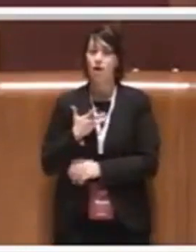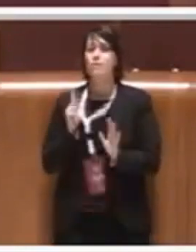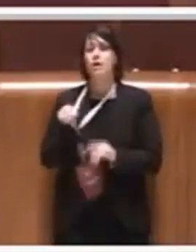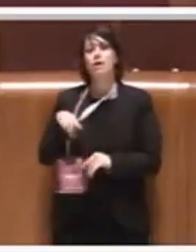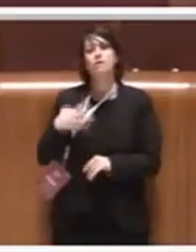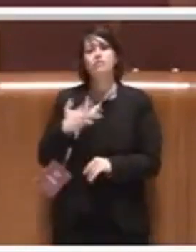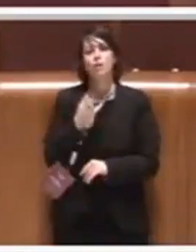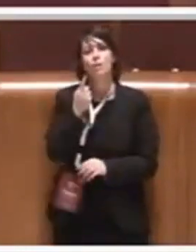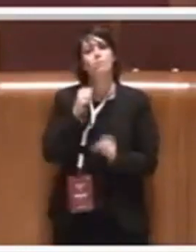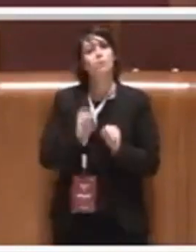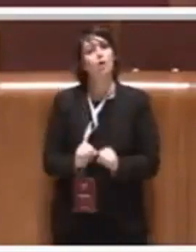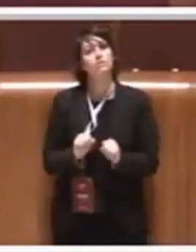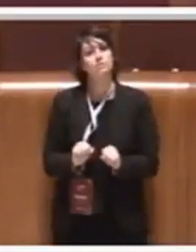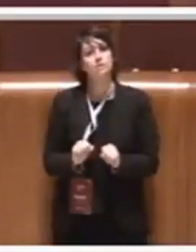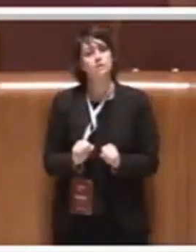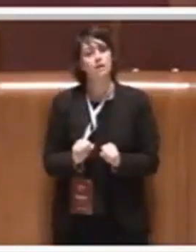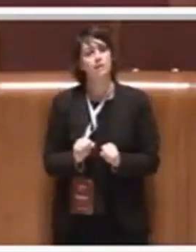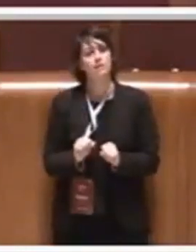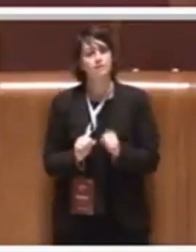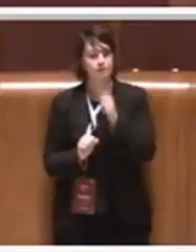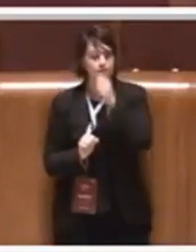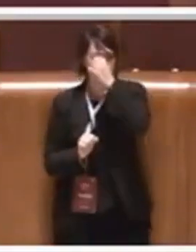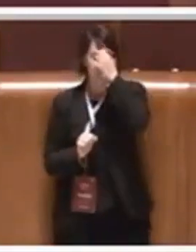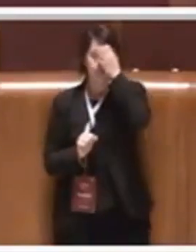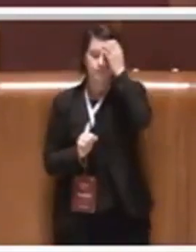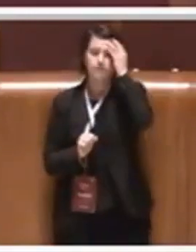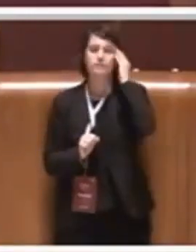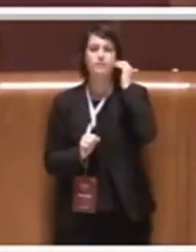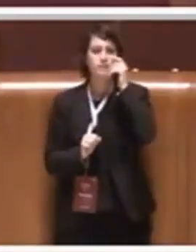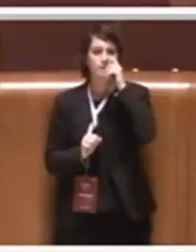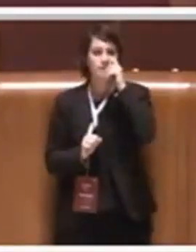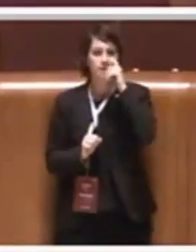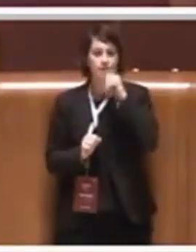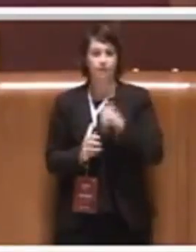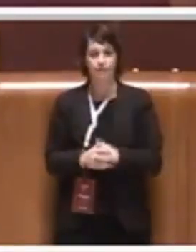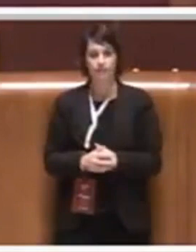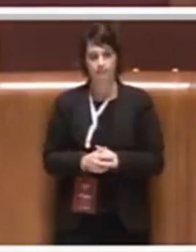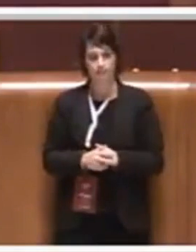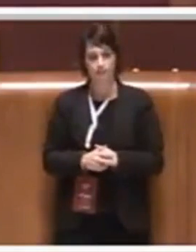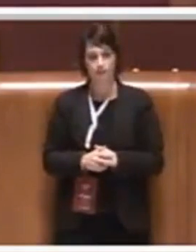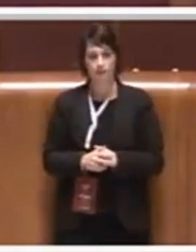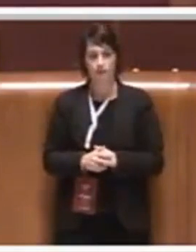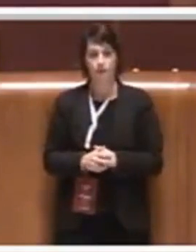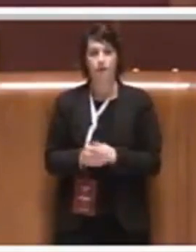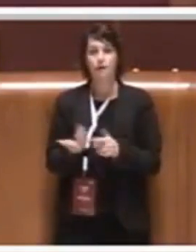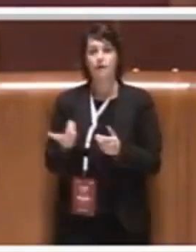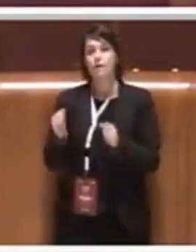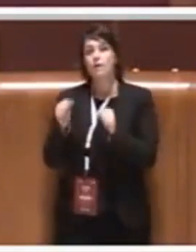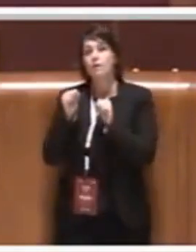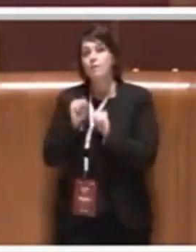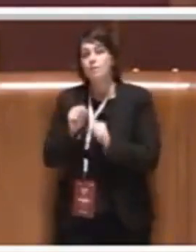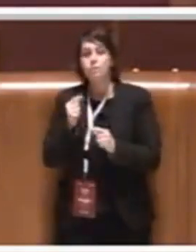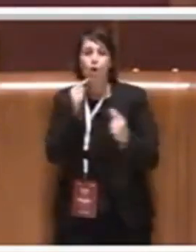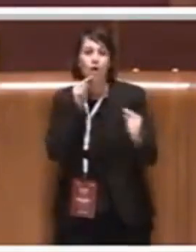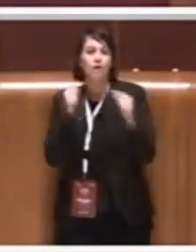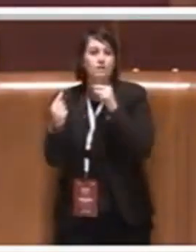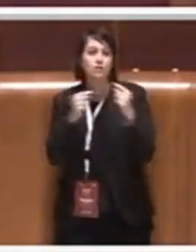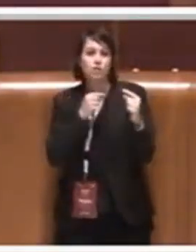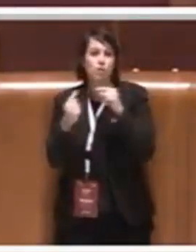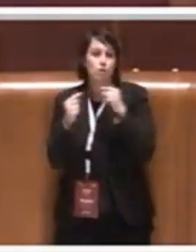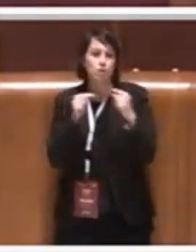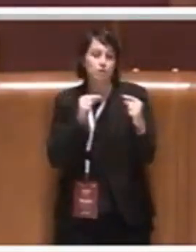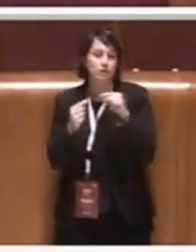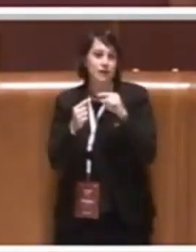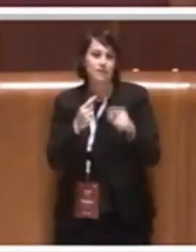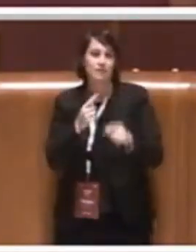che è quella di escutere le fideiussioni versate al momento della stipula della